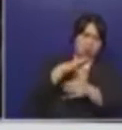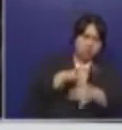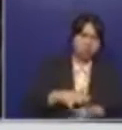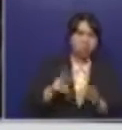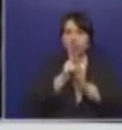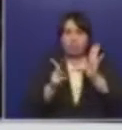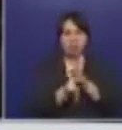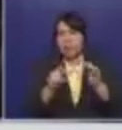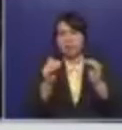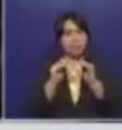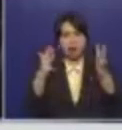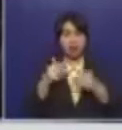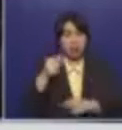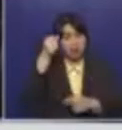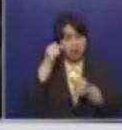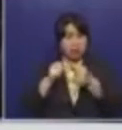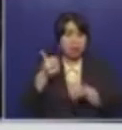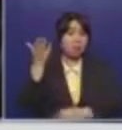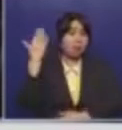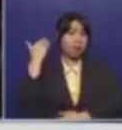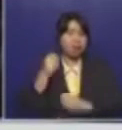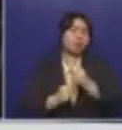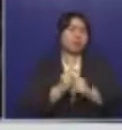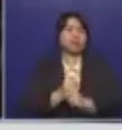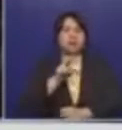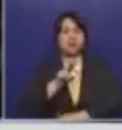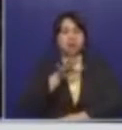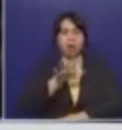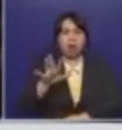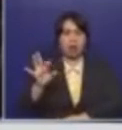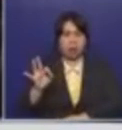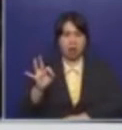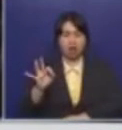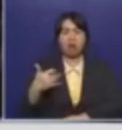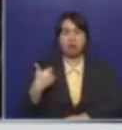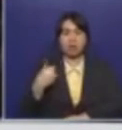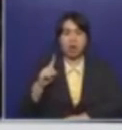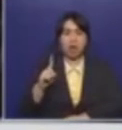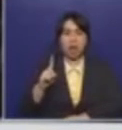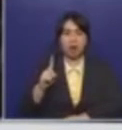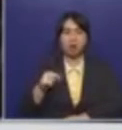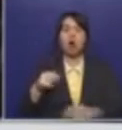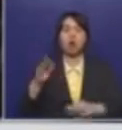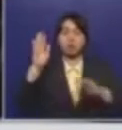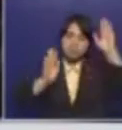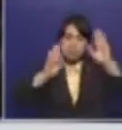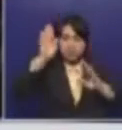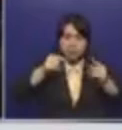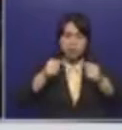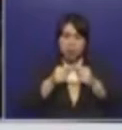รมท่านคงจำได้นะคะในช่วงปี2559มีการออกเสียงประชามติร่างรัฐ